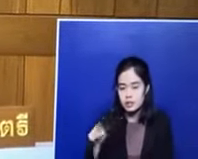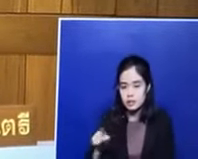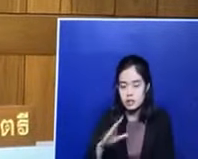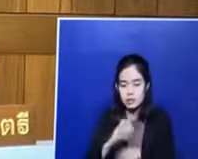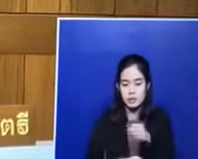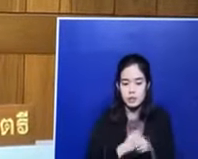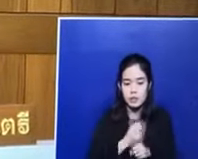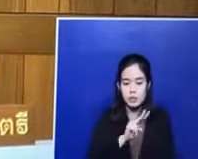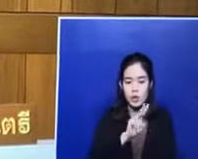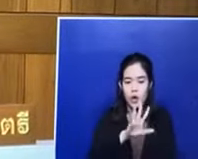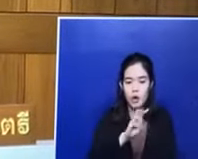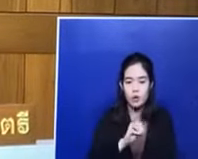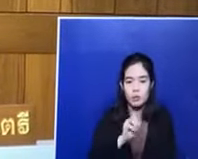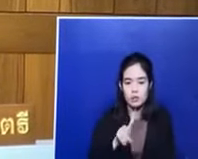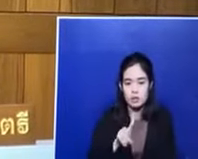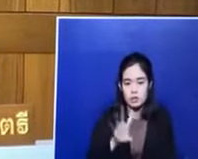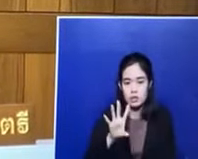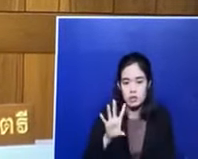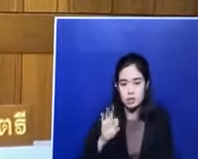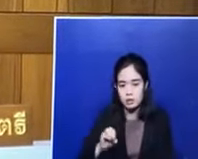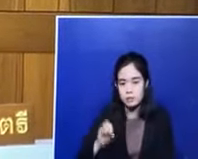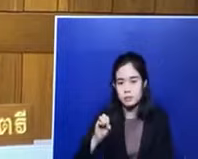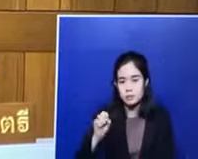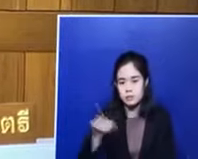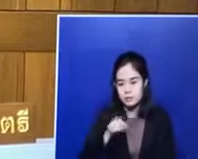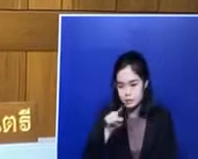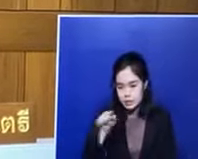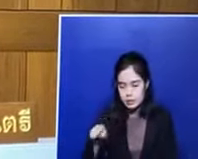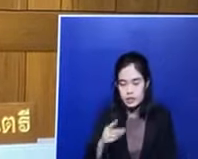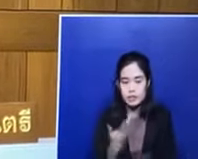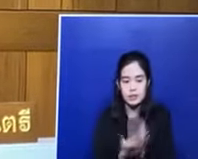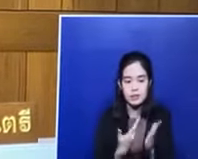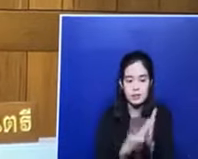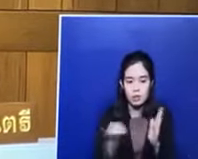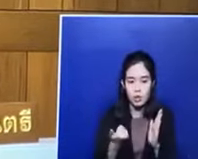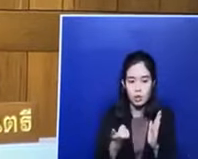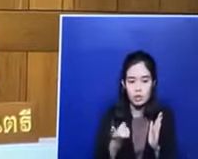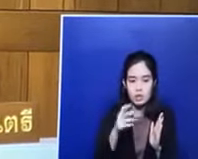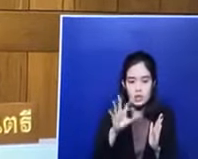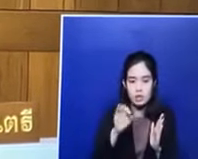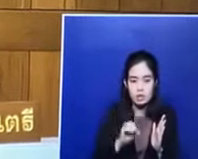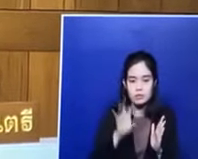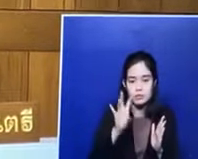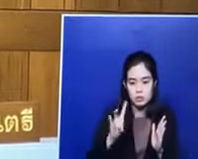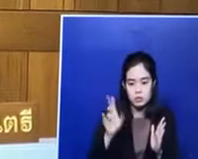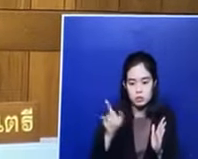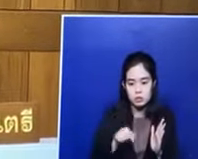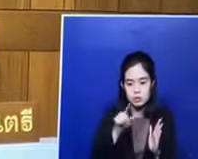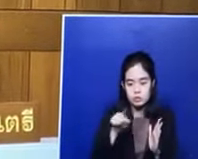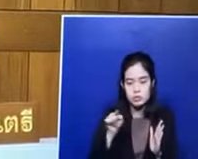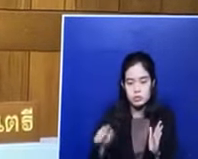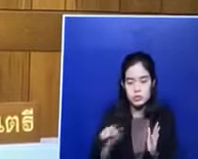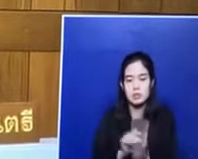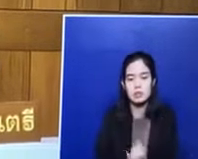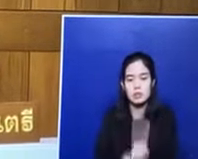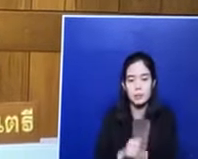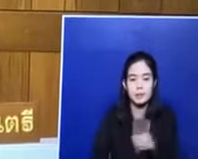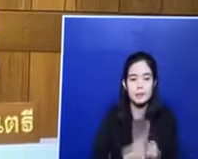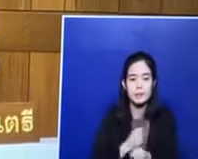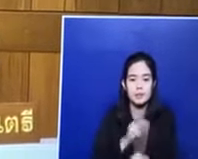95% ต่อมารัฐบาลประยุทธ์2เบิกจ่ายได้ 97.61% ปี63เบิกจ่าย